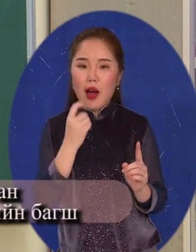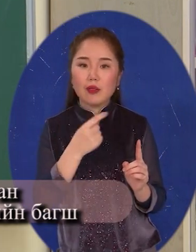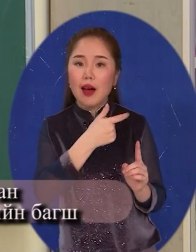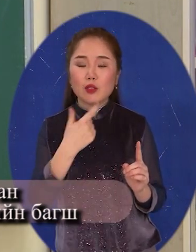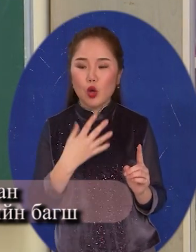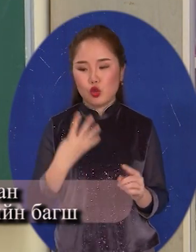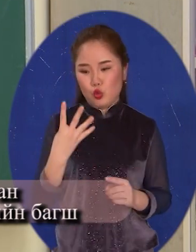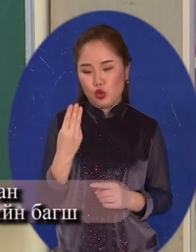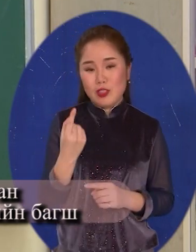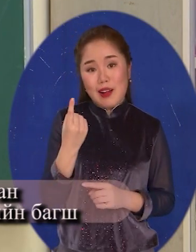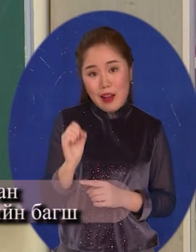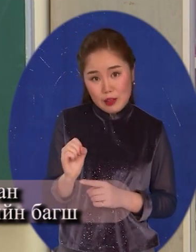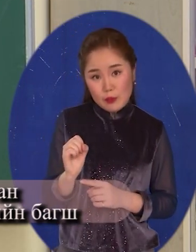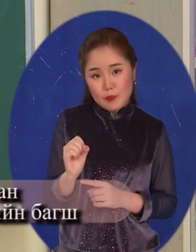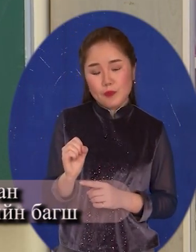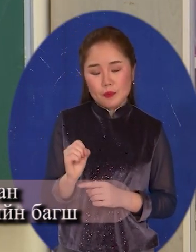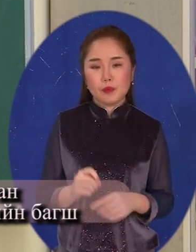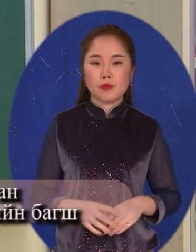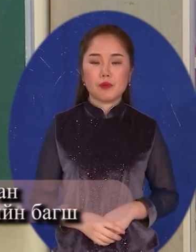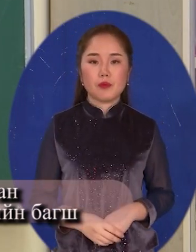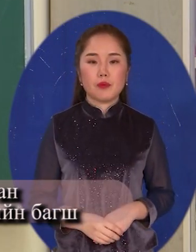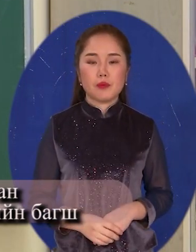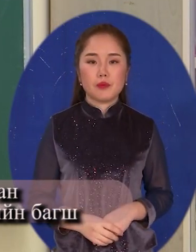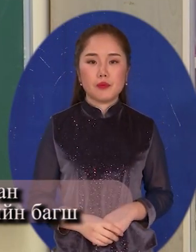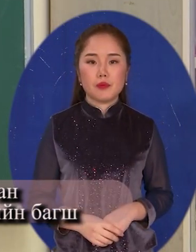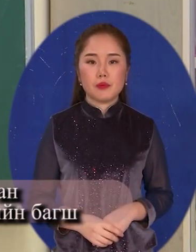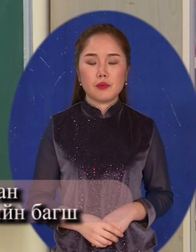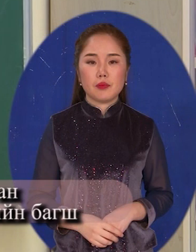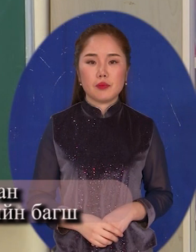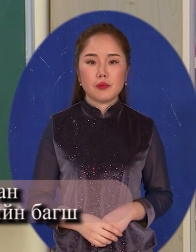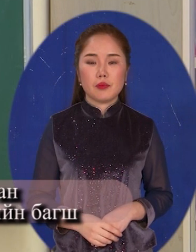5-10'дықтан 1-10'дықты азайтсақ 4-10'дық.